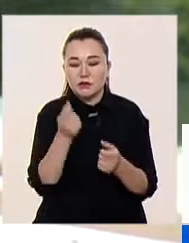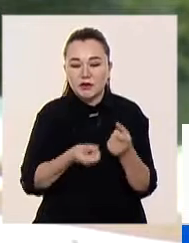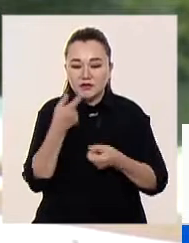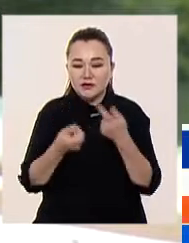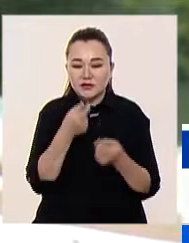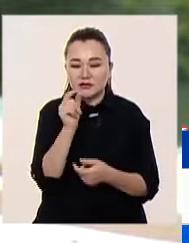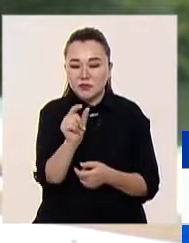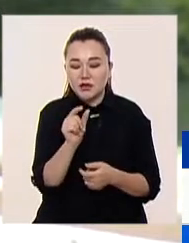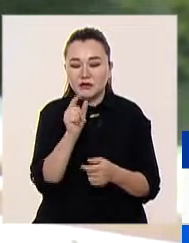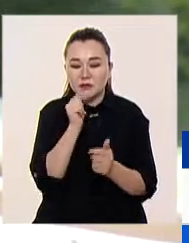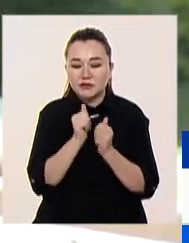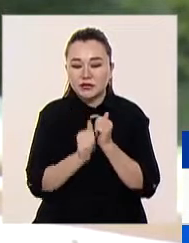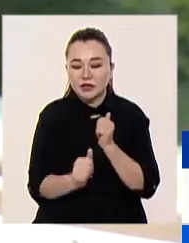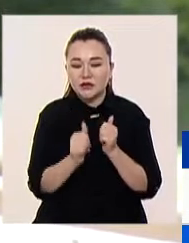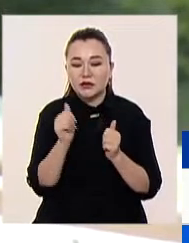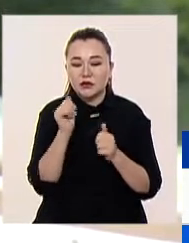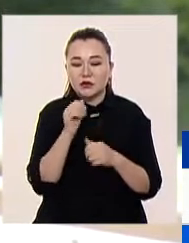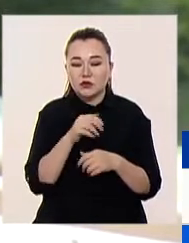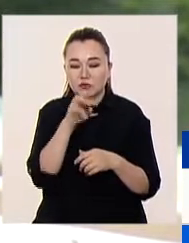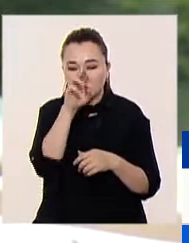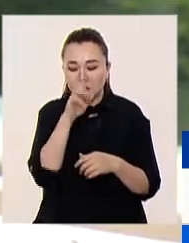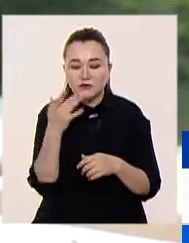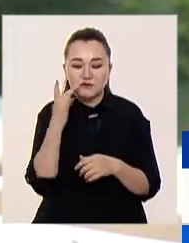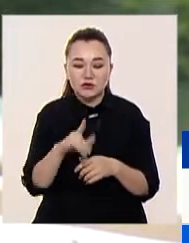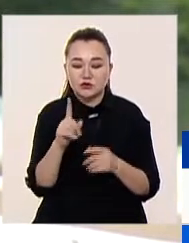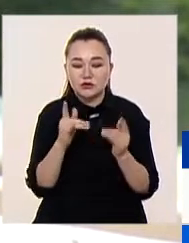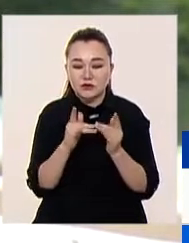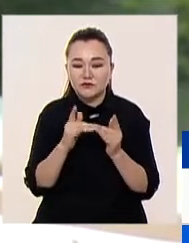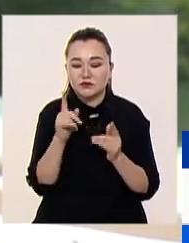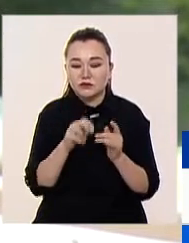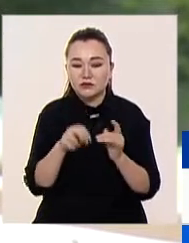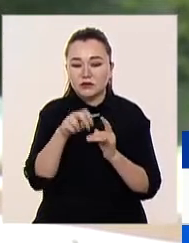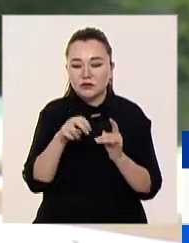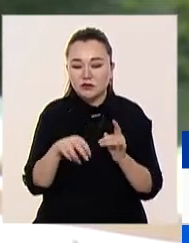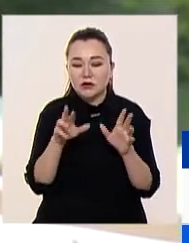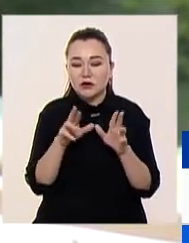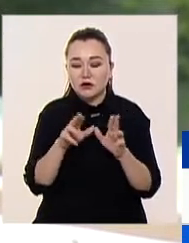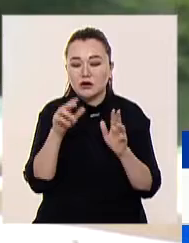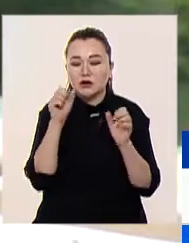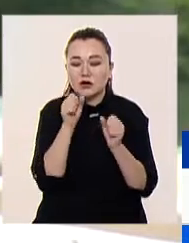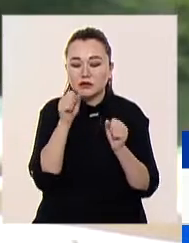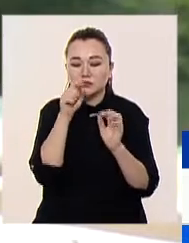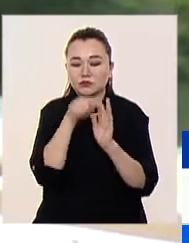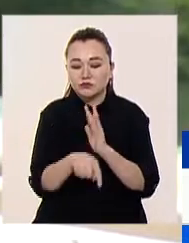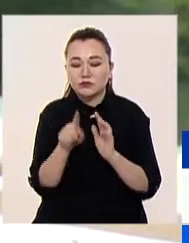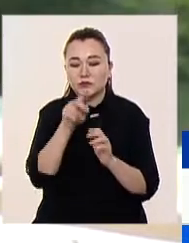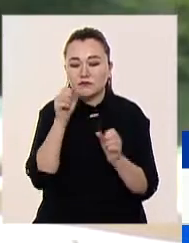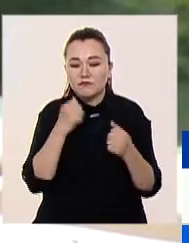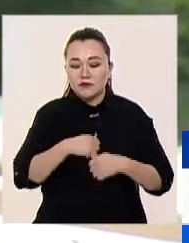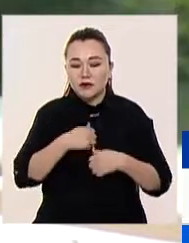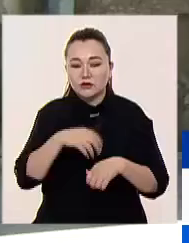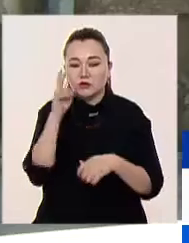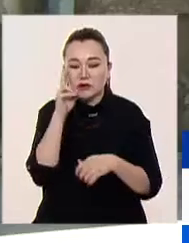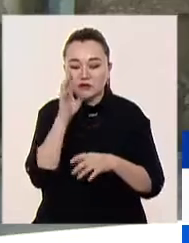и так постоянно. Тараканы у меня везде, и что под кроватью, что над кроватью, что в холодильник забираются, что в ванной, что в туалете,